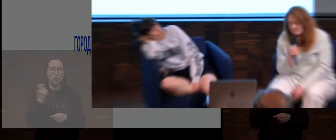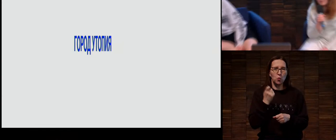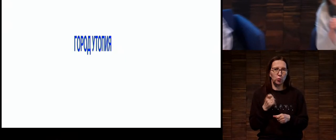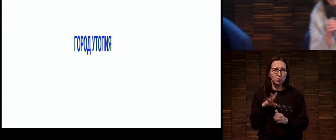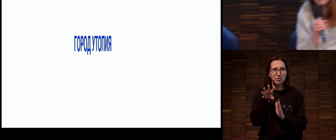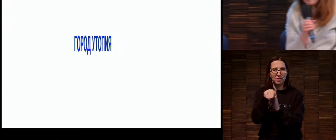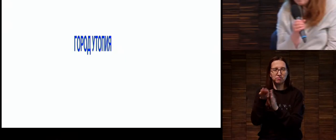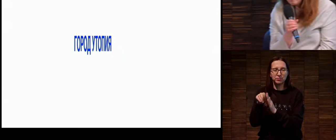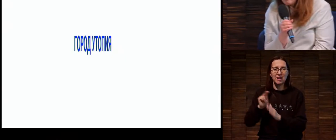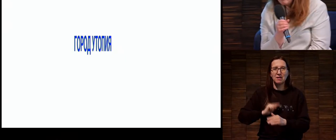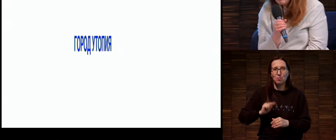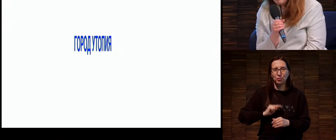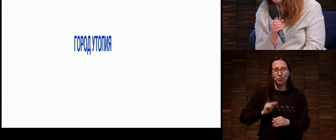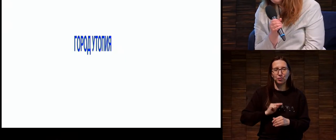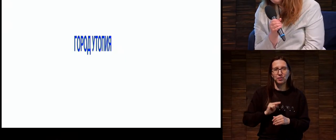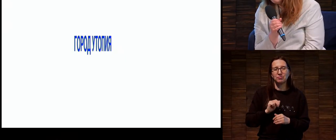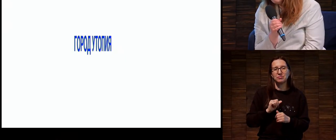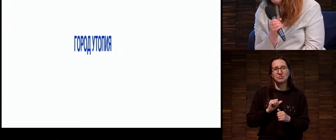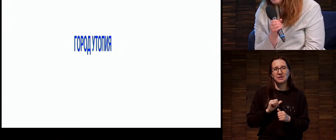работают в